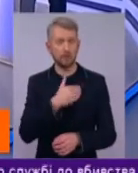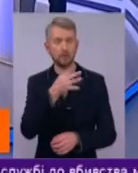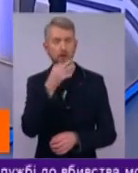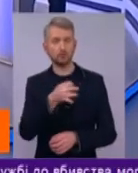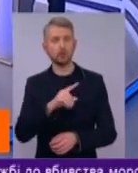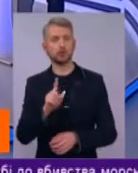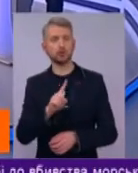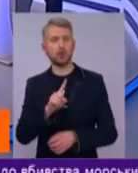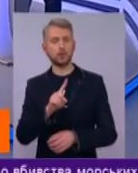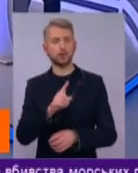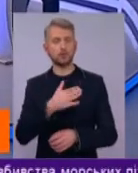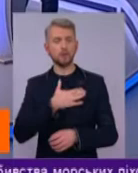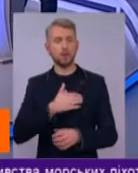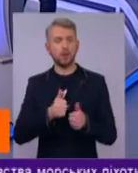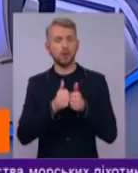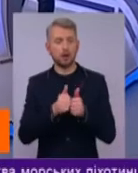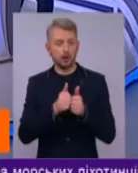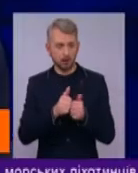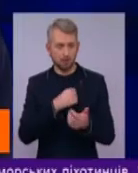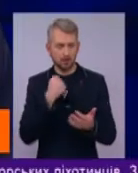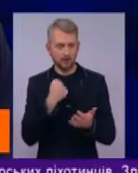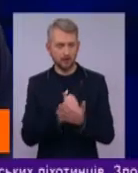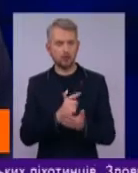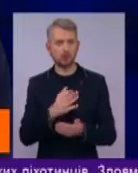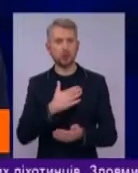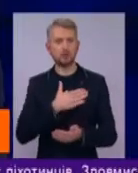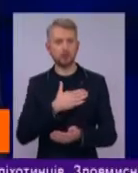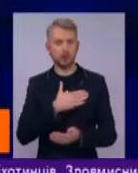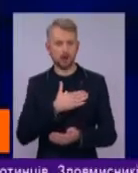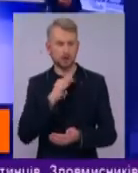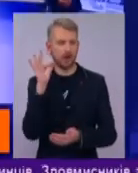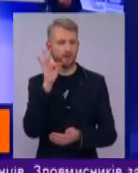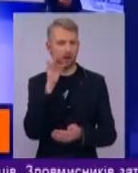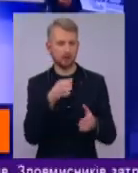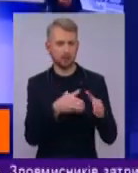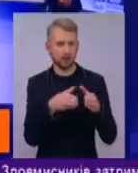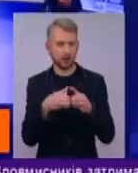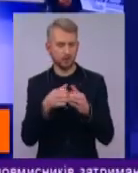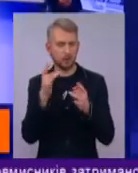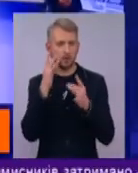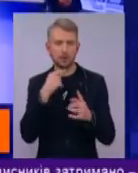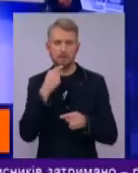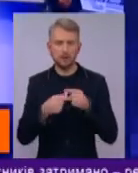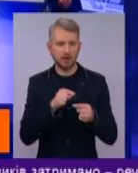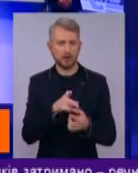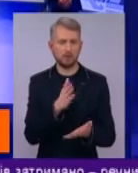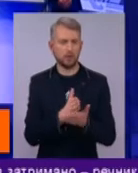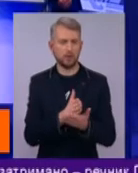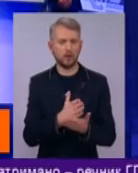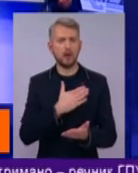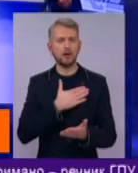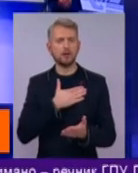что мой коллега подтвердит это, что наши афганские бригады культурные постоянно там находятся.